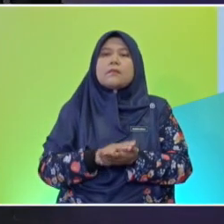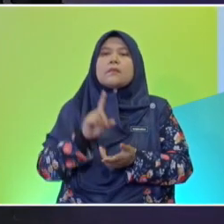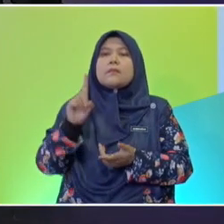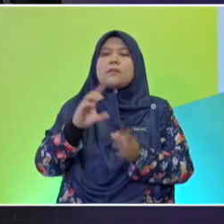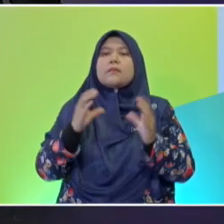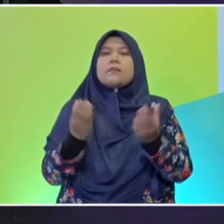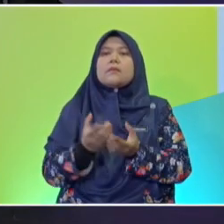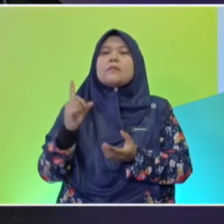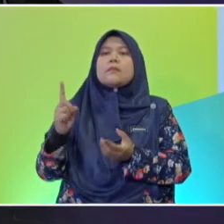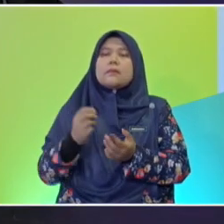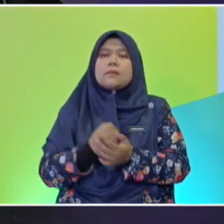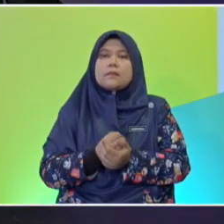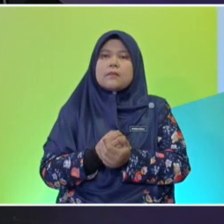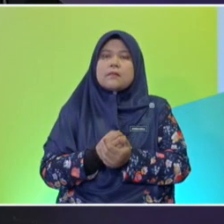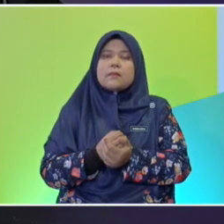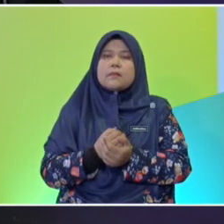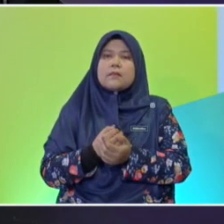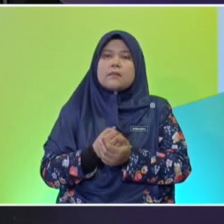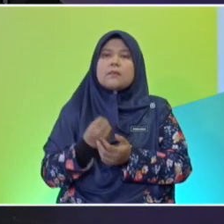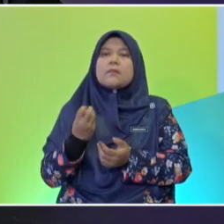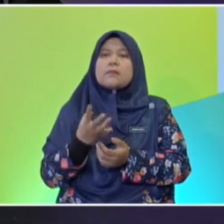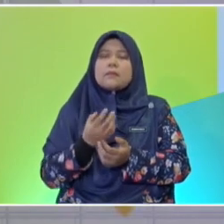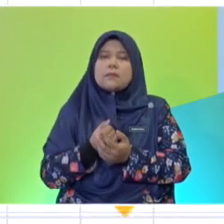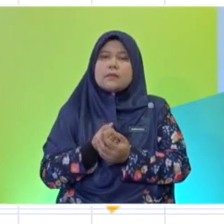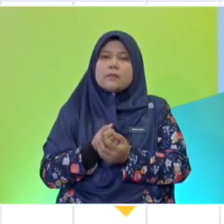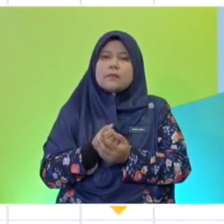pertama Oke Baik silahkan Saya minta eh